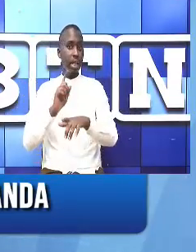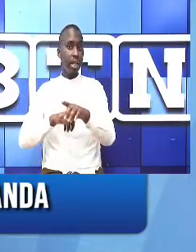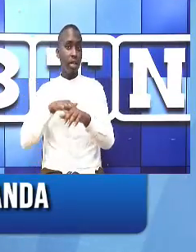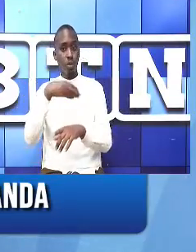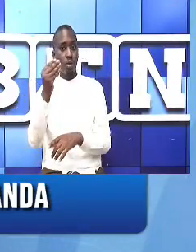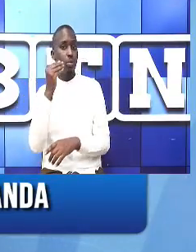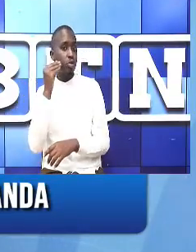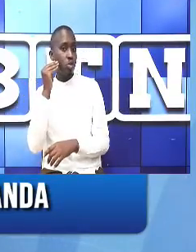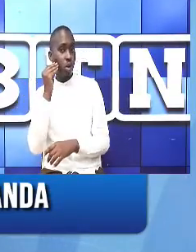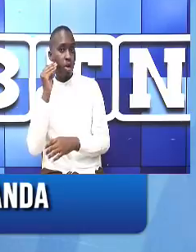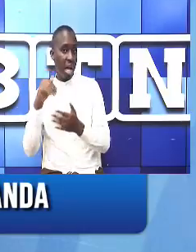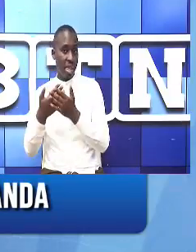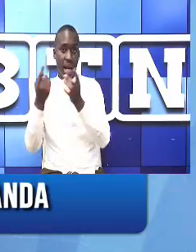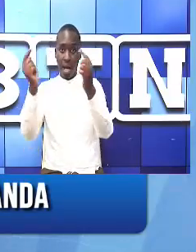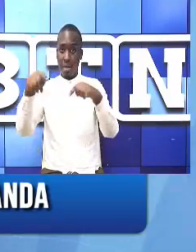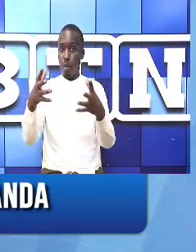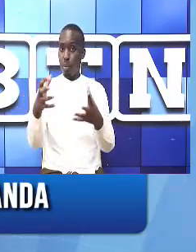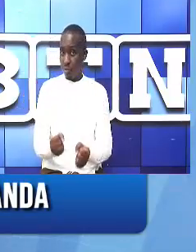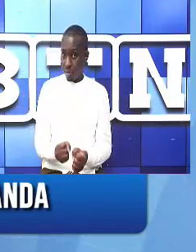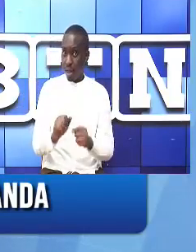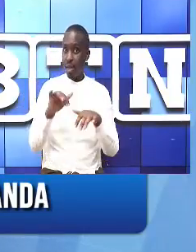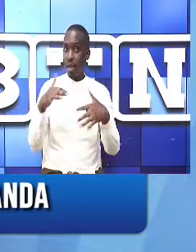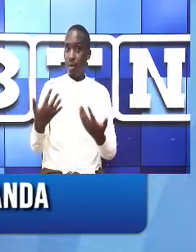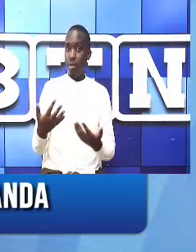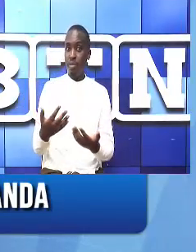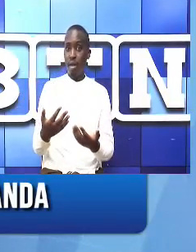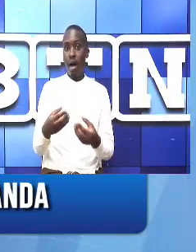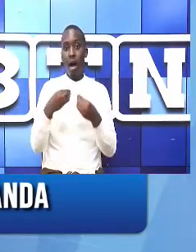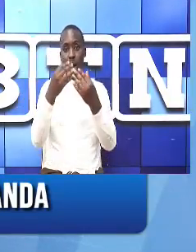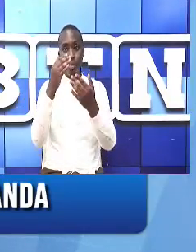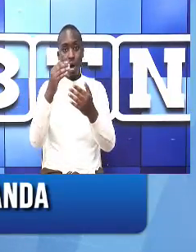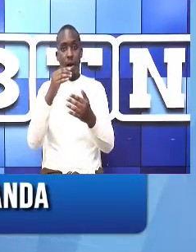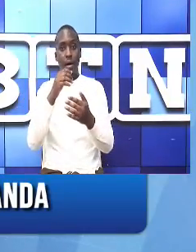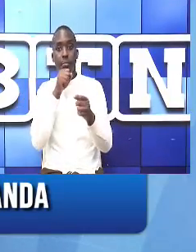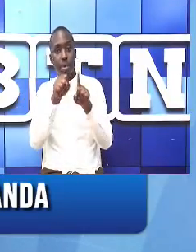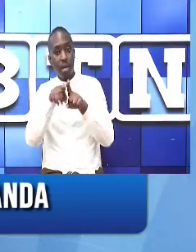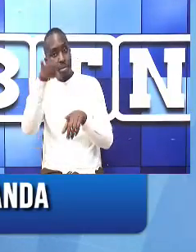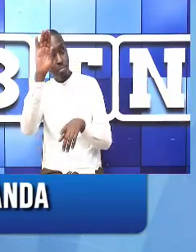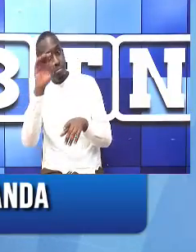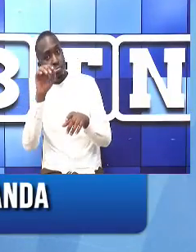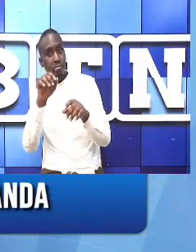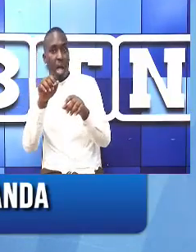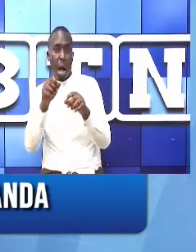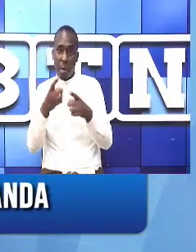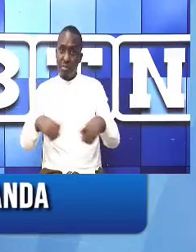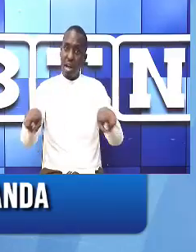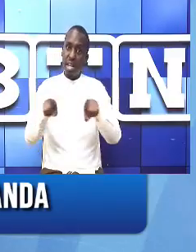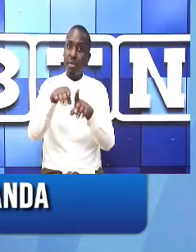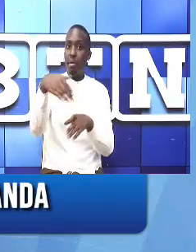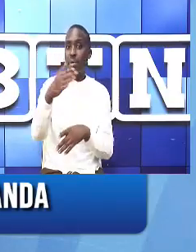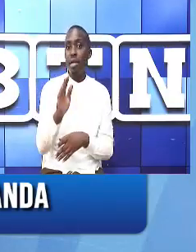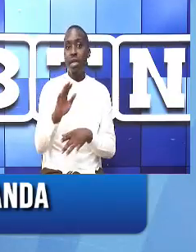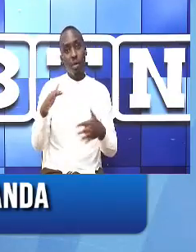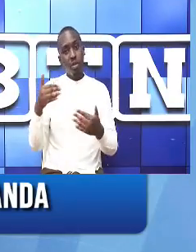kutacyagera akaza kumutwara cyangwa ukamuha na barumuna be n'abakuru be n'abavandimwe